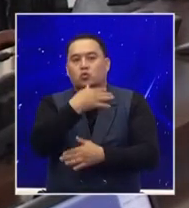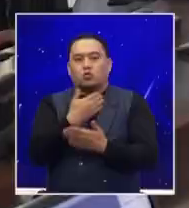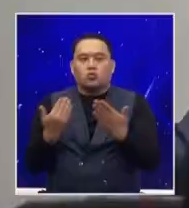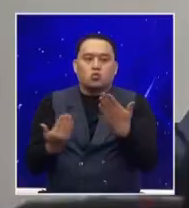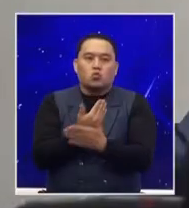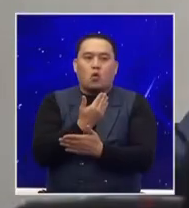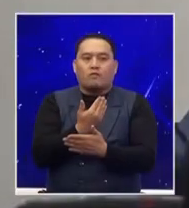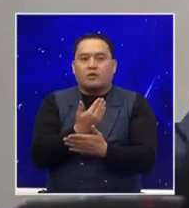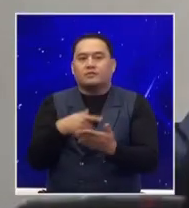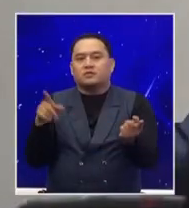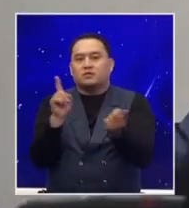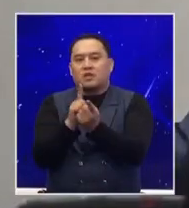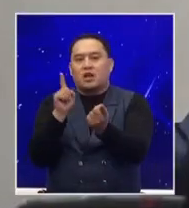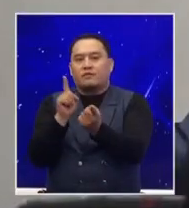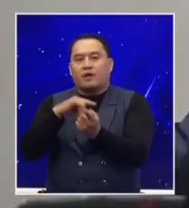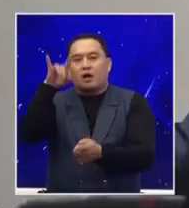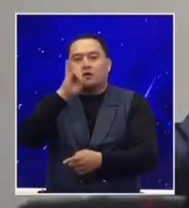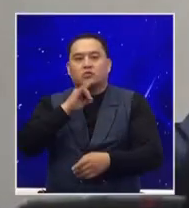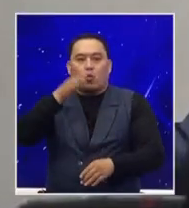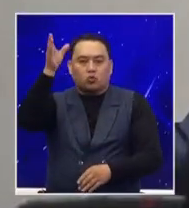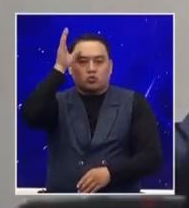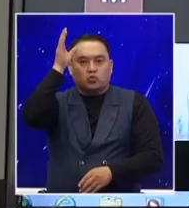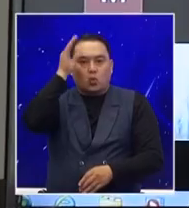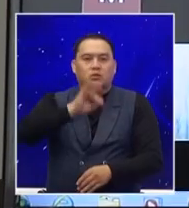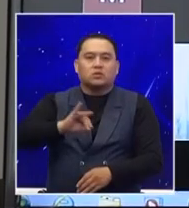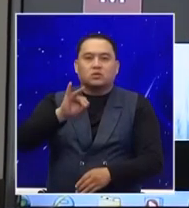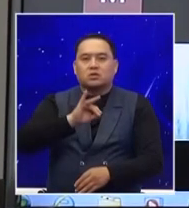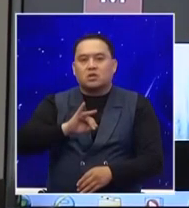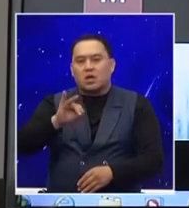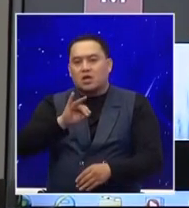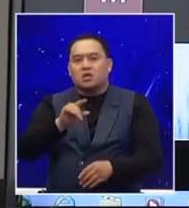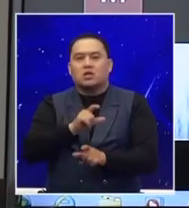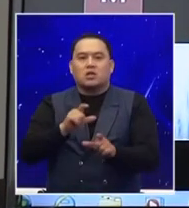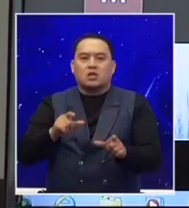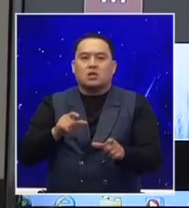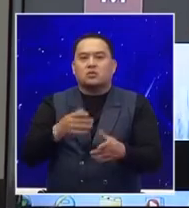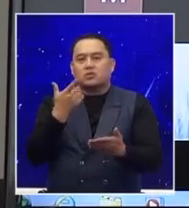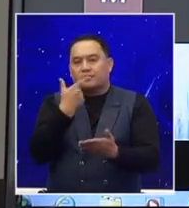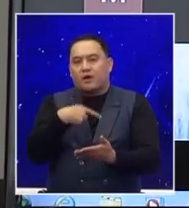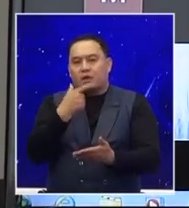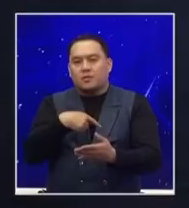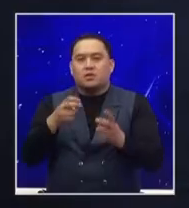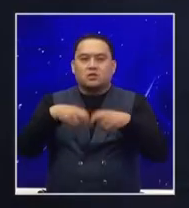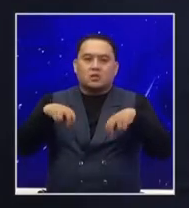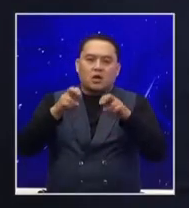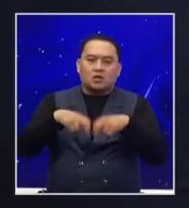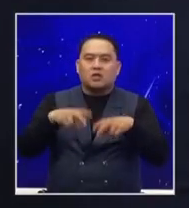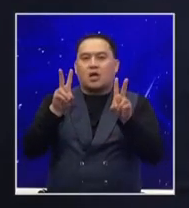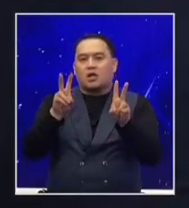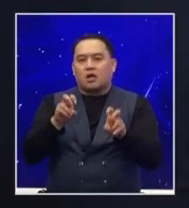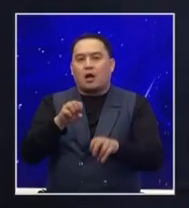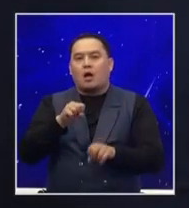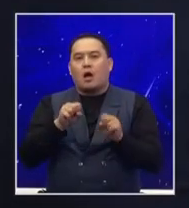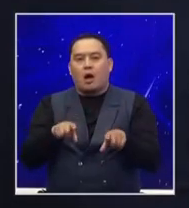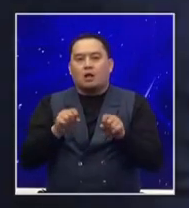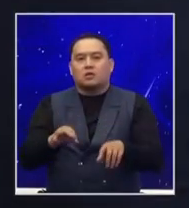нового. В ходе встречи именитые казахстанские ученые, историки и краеведы поделились своими научными изысканиями на тему Алтын-Орда